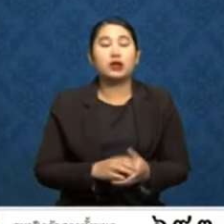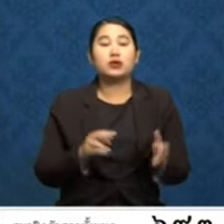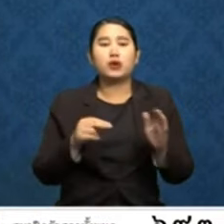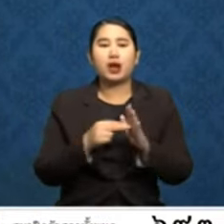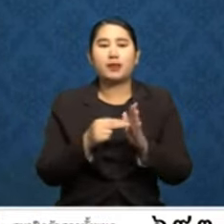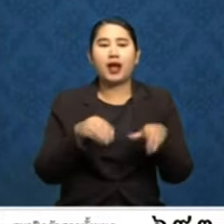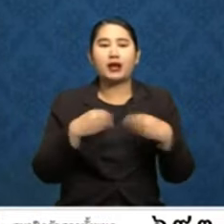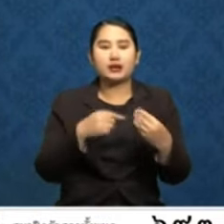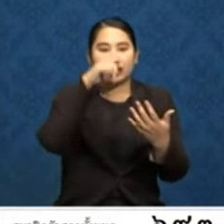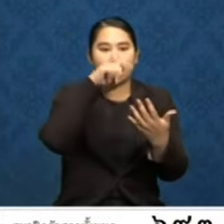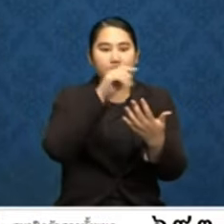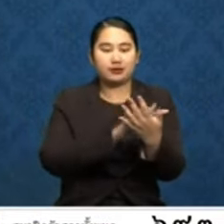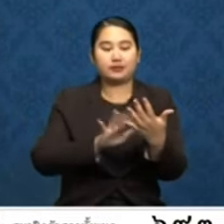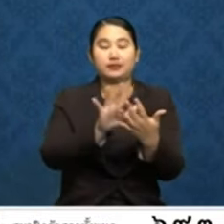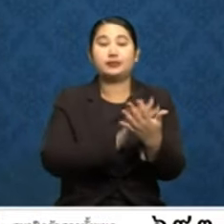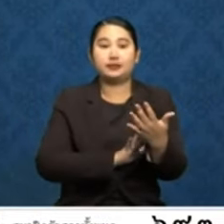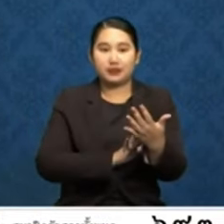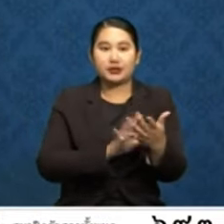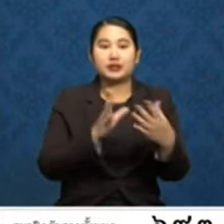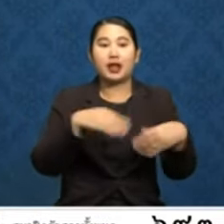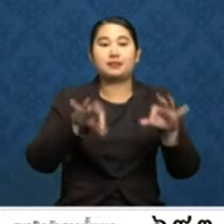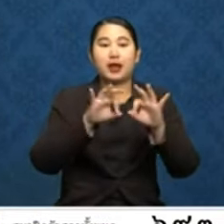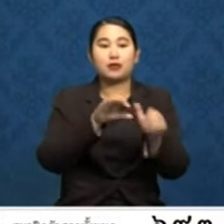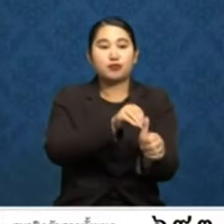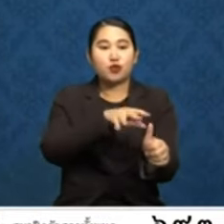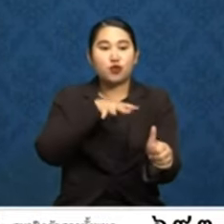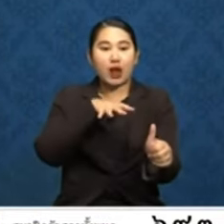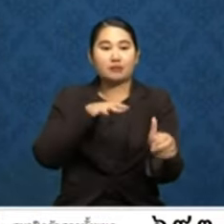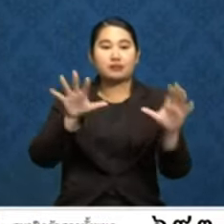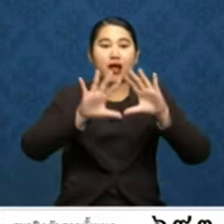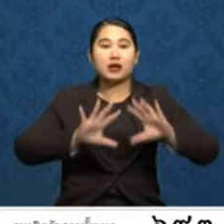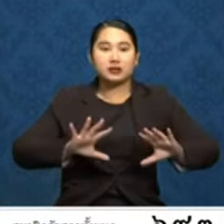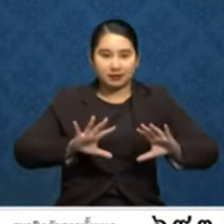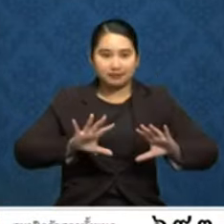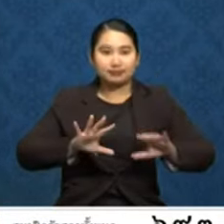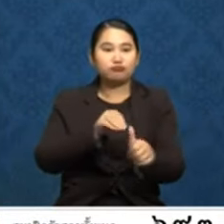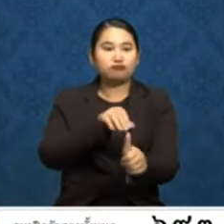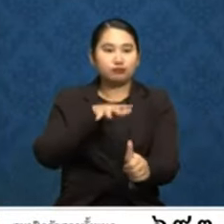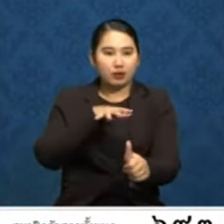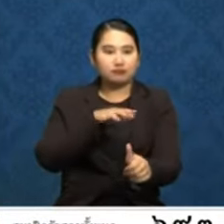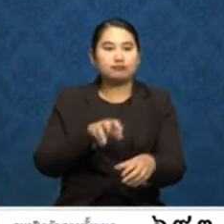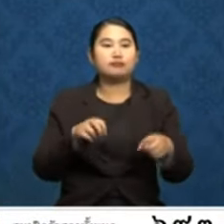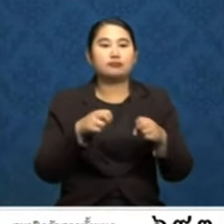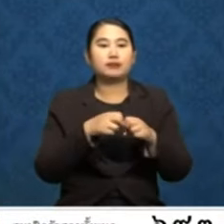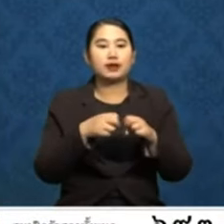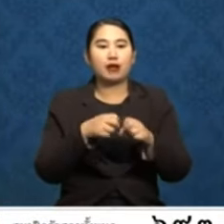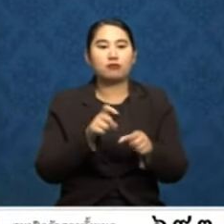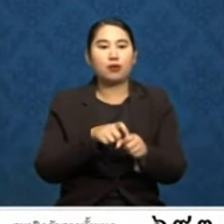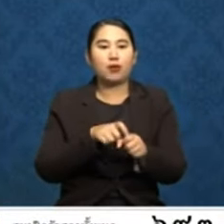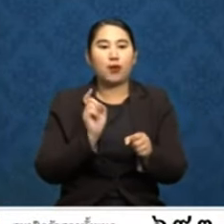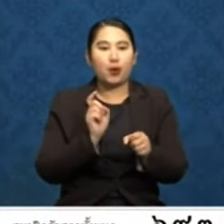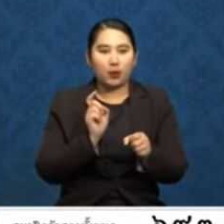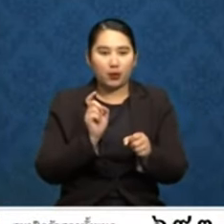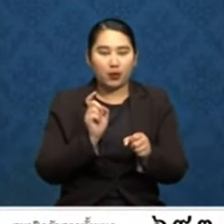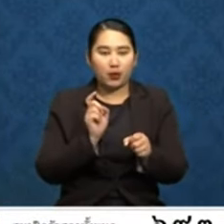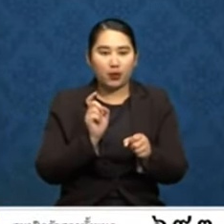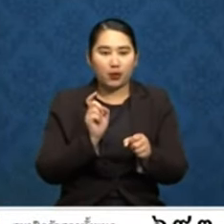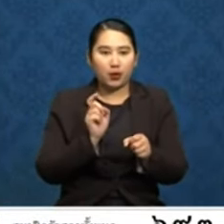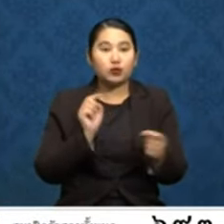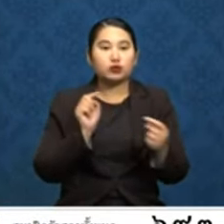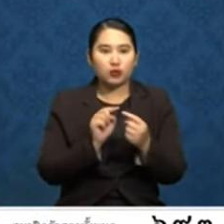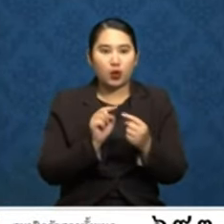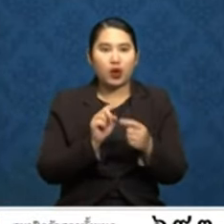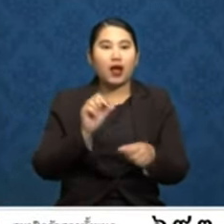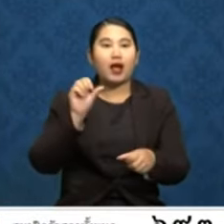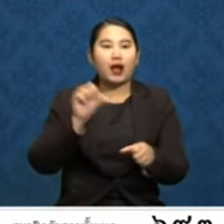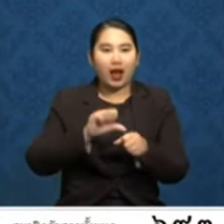ให้ประเทศไทยเป็นผู้นำของอาเซียนในการปลดล็อกในการปลดการปล่อยก๊าซ